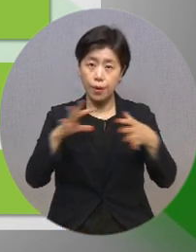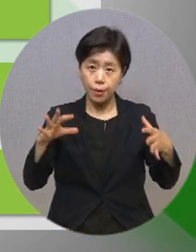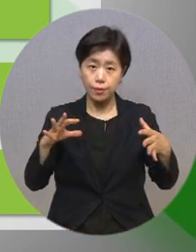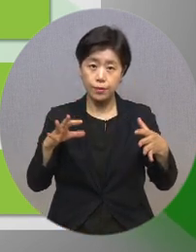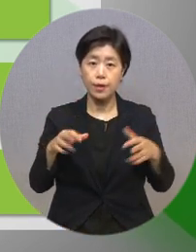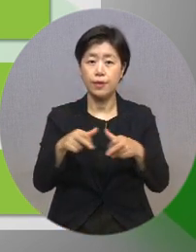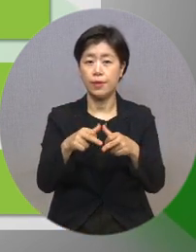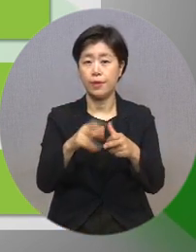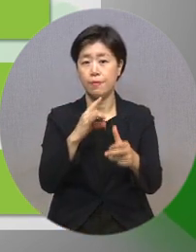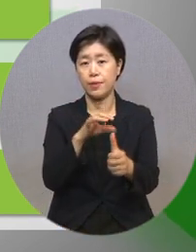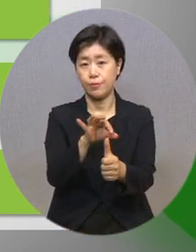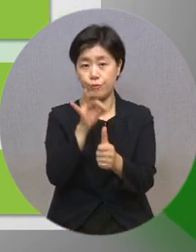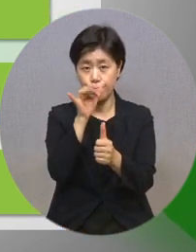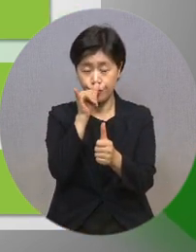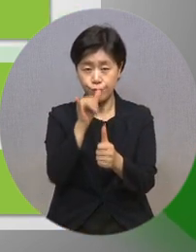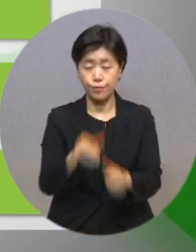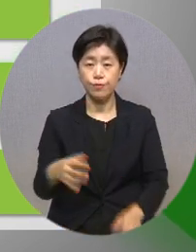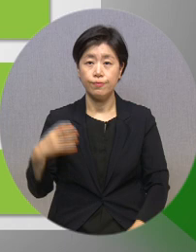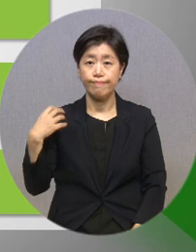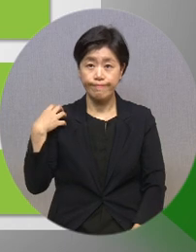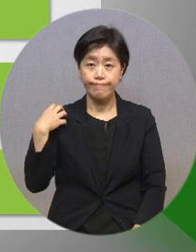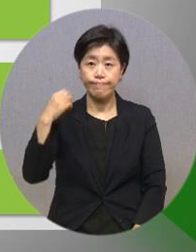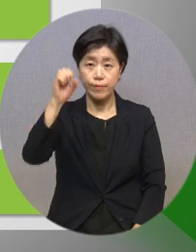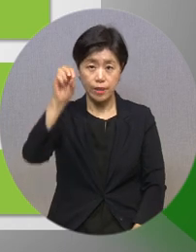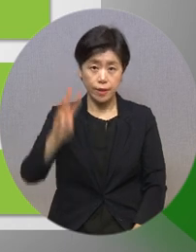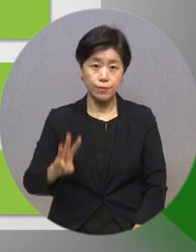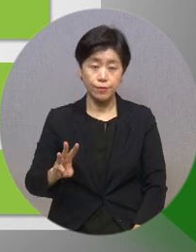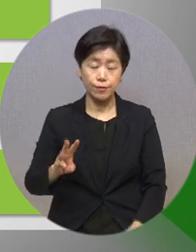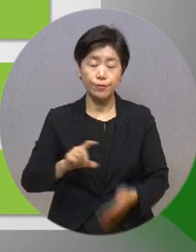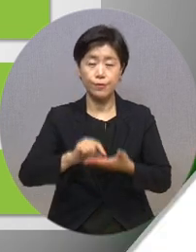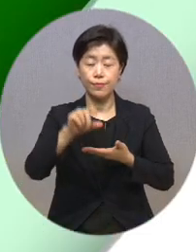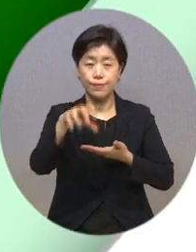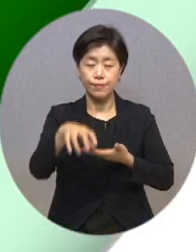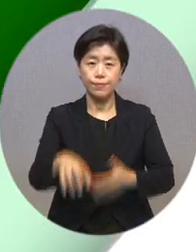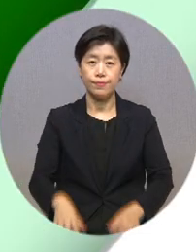채용합니다. 담당지사는 광주지사입니다.